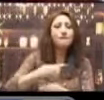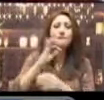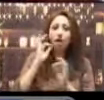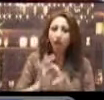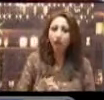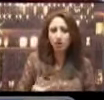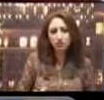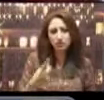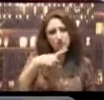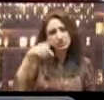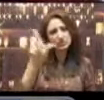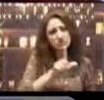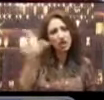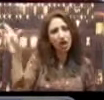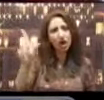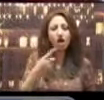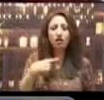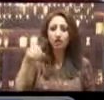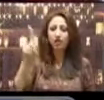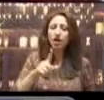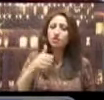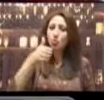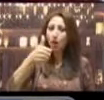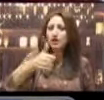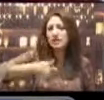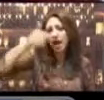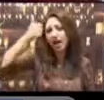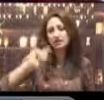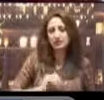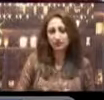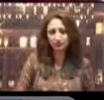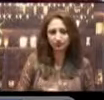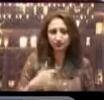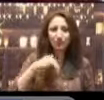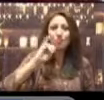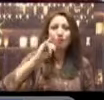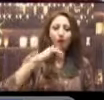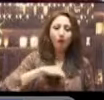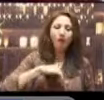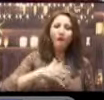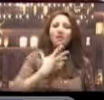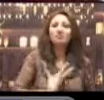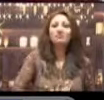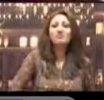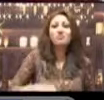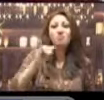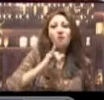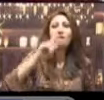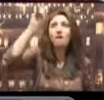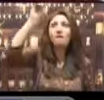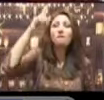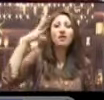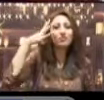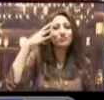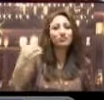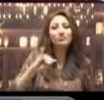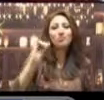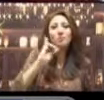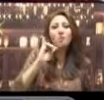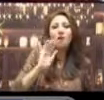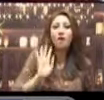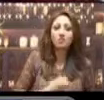وهو ده في الاخر الصح وهو ده الخير يعني. وفي الاخر بقى تحس براحة، لان انت بترمي بقى على خلقك في حتة ان لو حتى